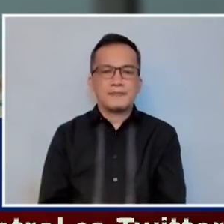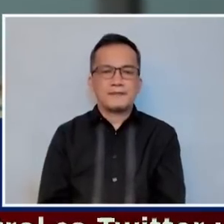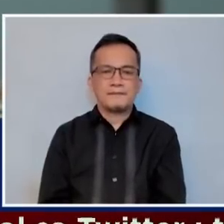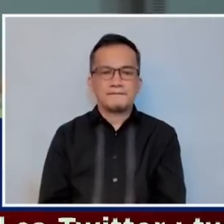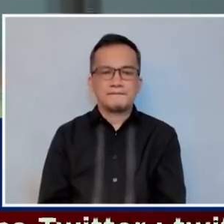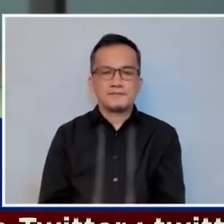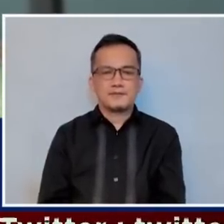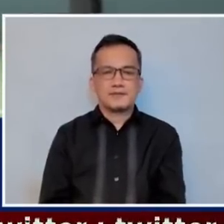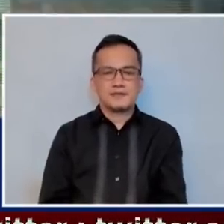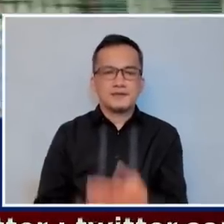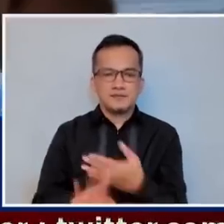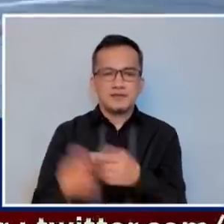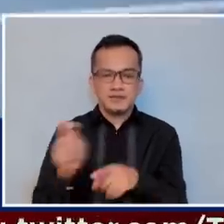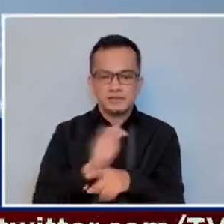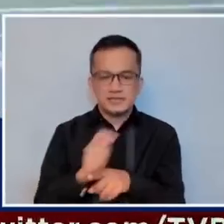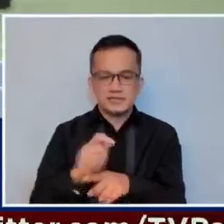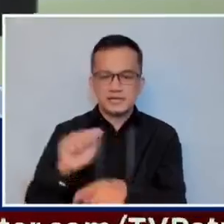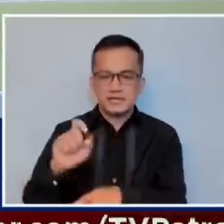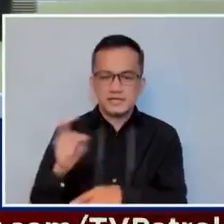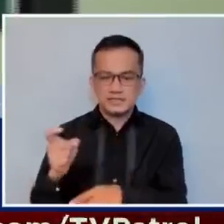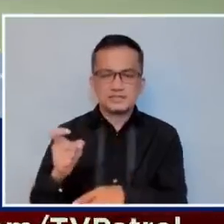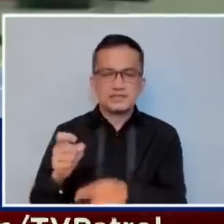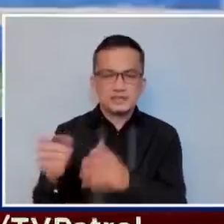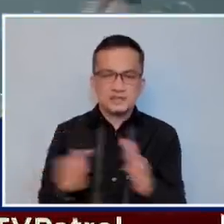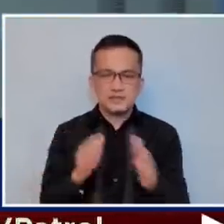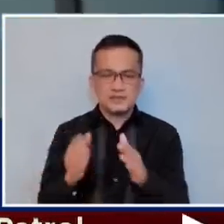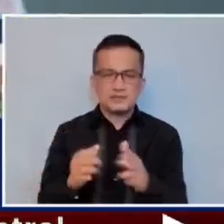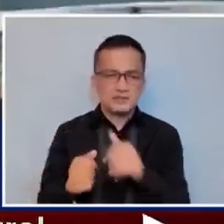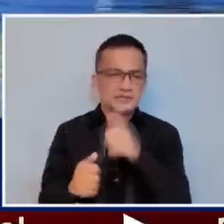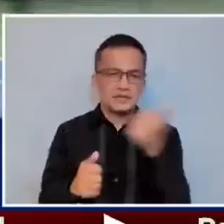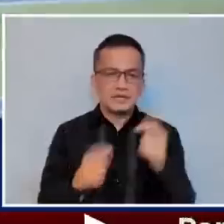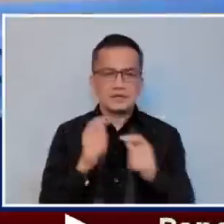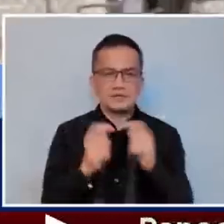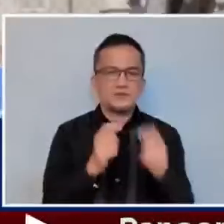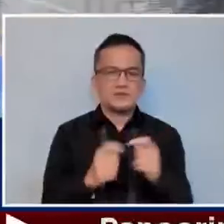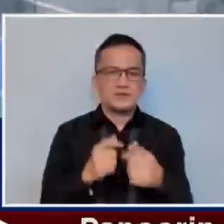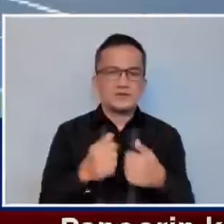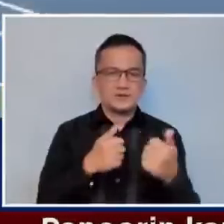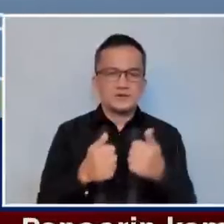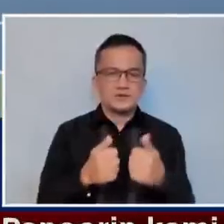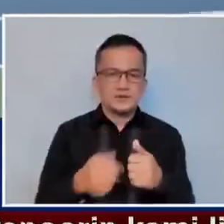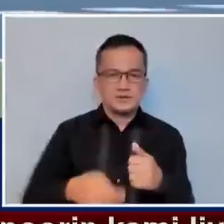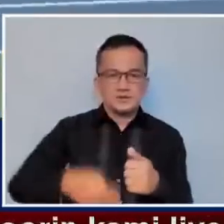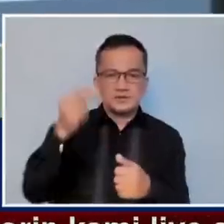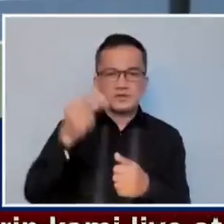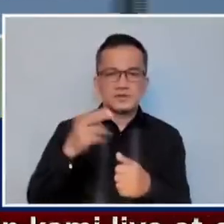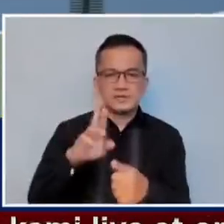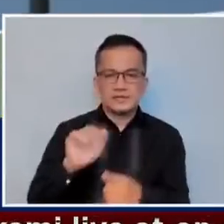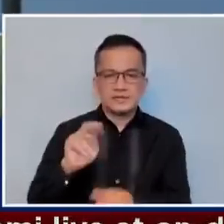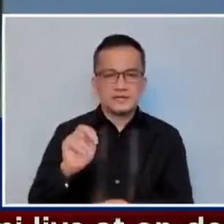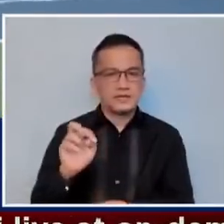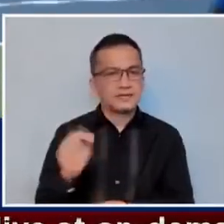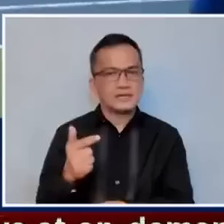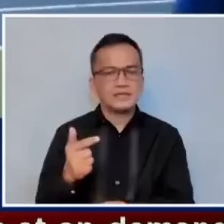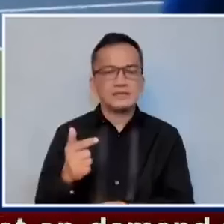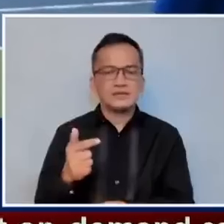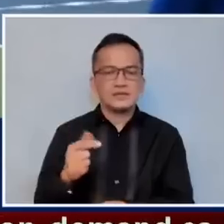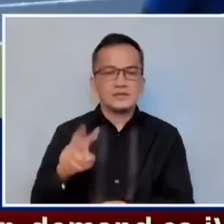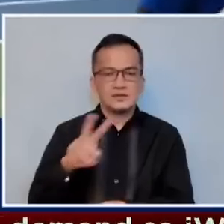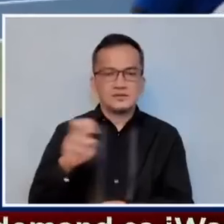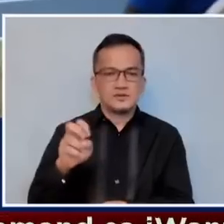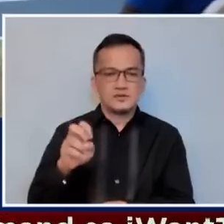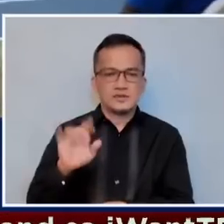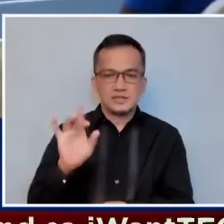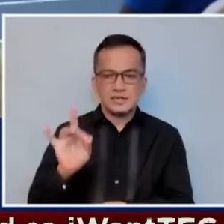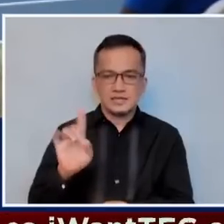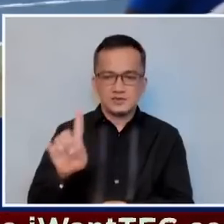Balik agad sa training si Alex para paghandaan ang iba pang tournaments para tumaas pa ang kanyang women's pro ranking na nasa